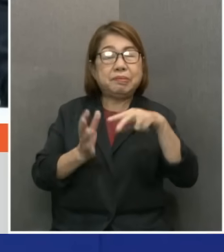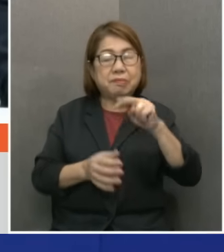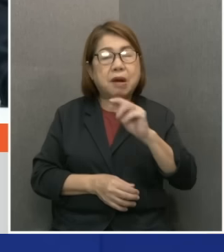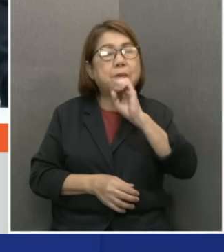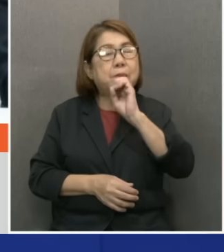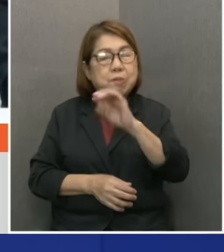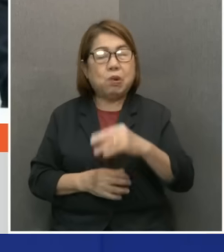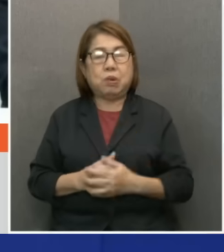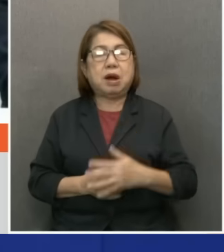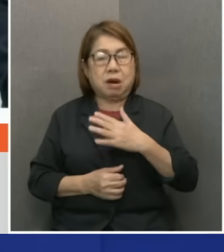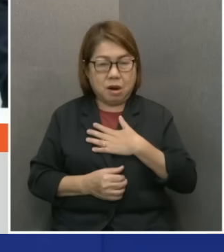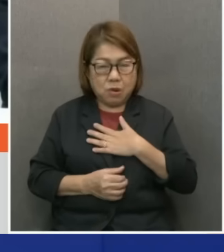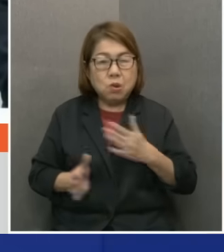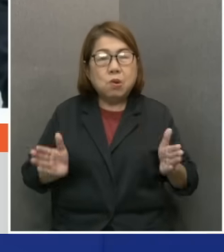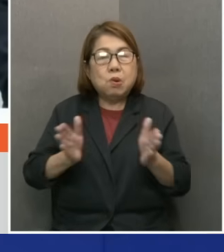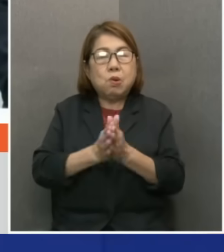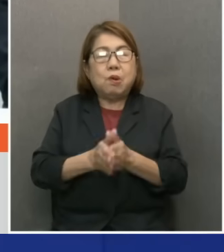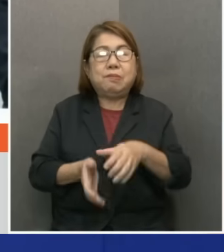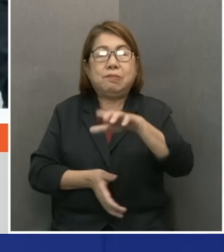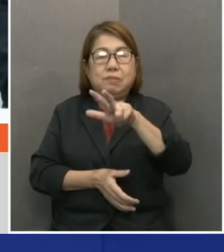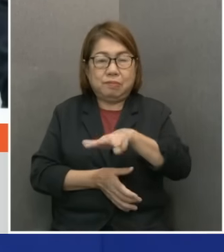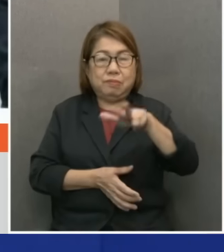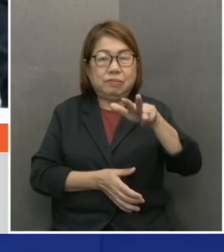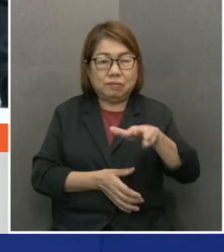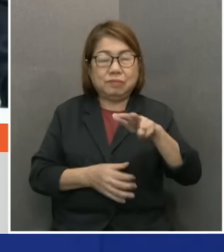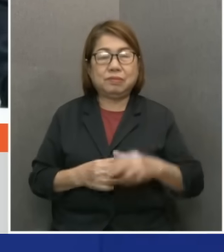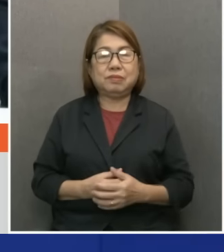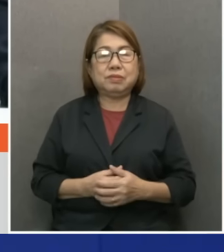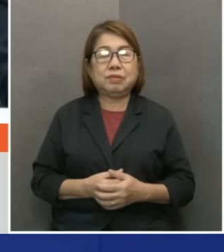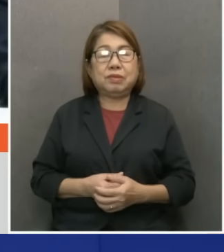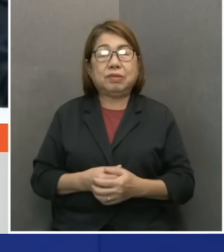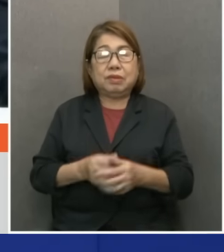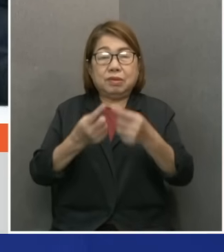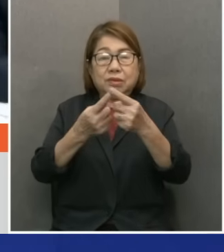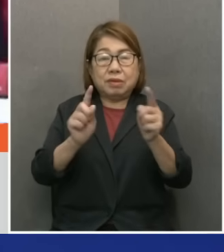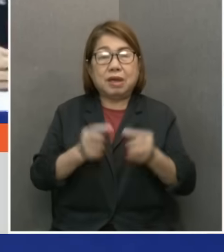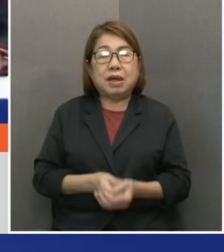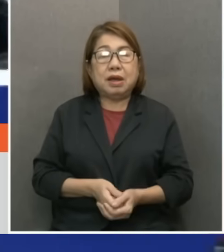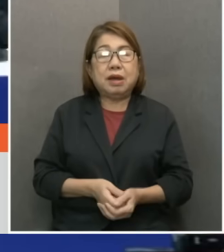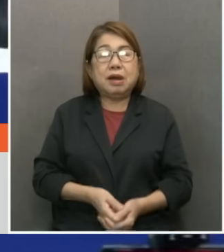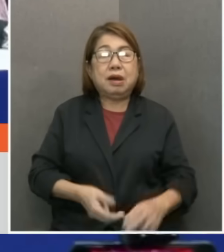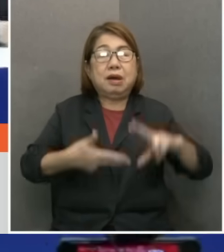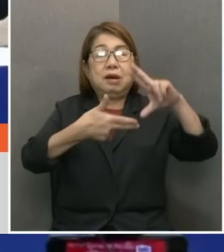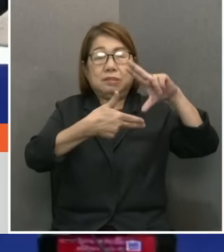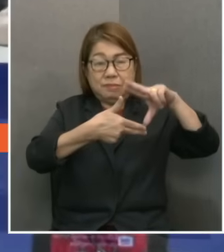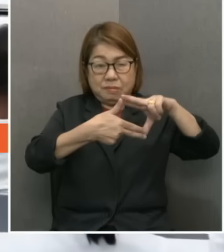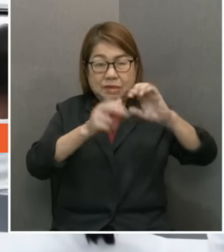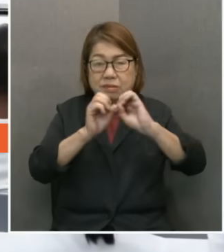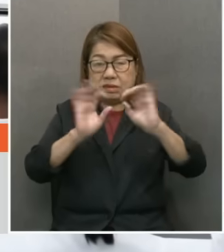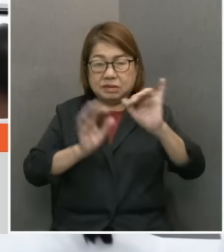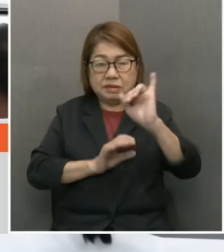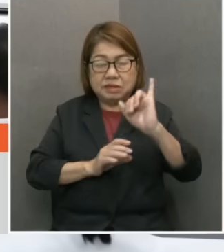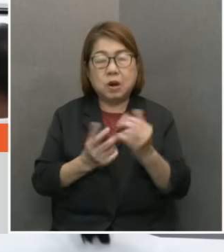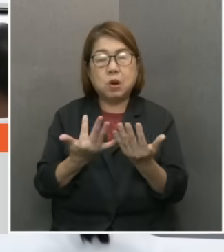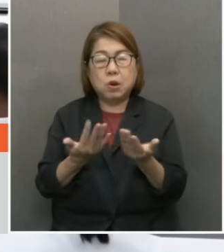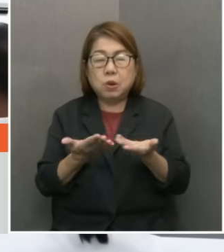ยืนร่วมรัฐบาลกับพรรคเพื่อไทยทันทีนะคะส่วนฝั่งของพรรคพลังประชารัฐยังไม่ลงตัวค่ะอยู่ระหว่างการ